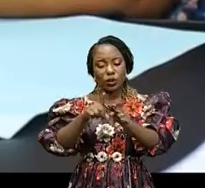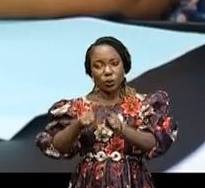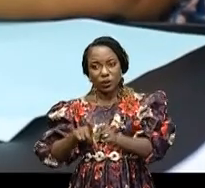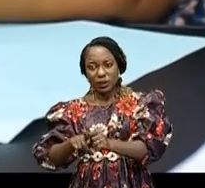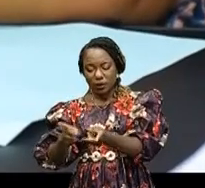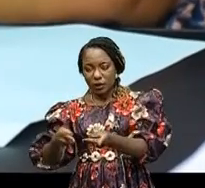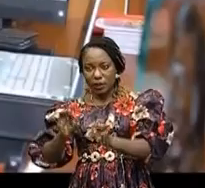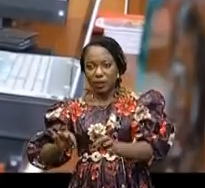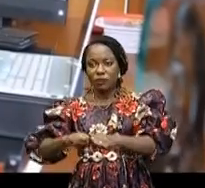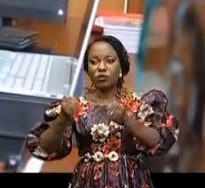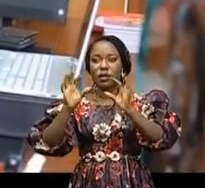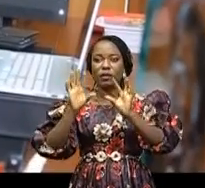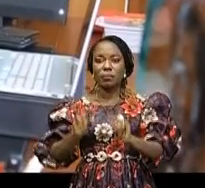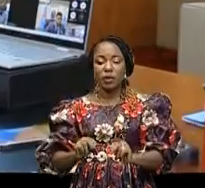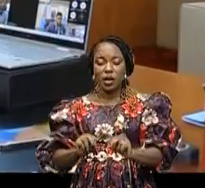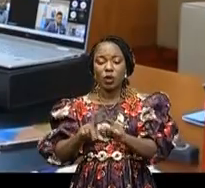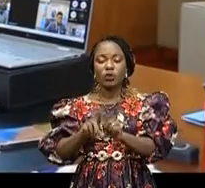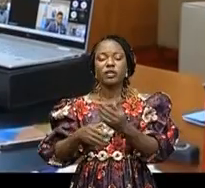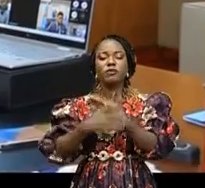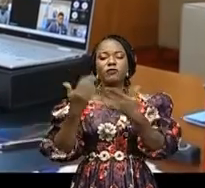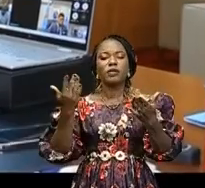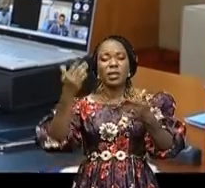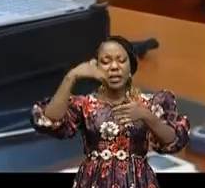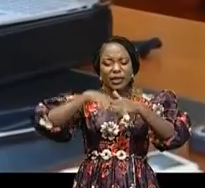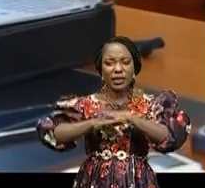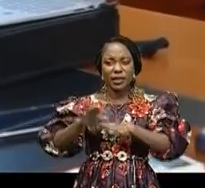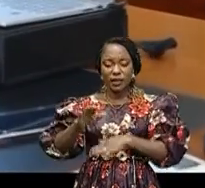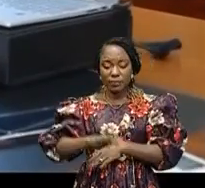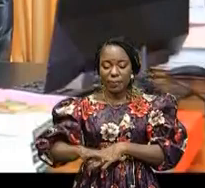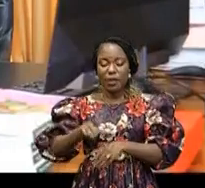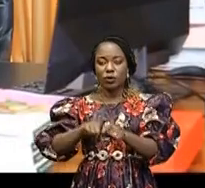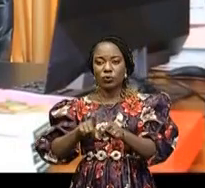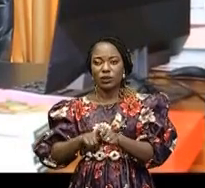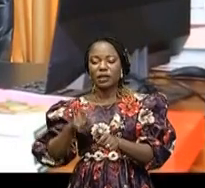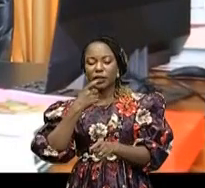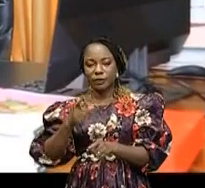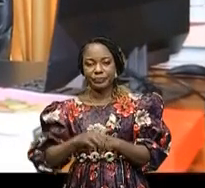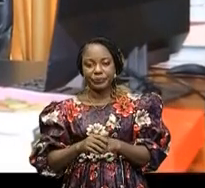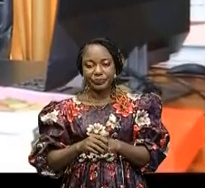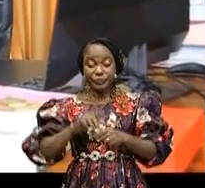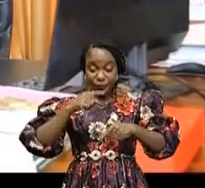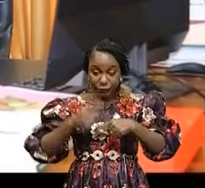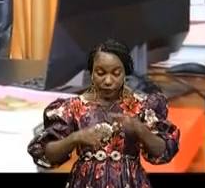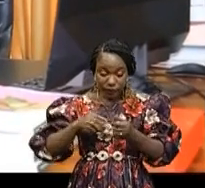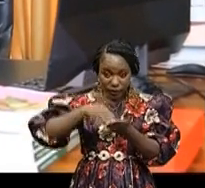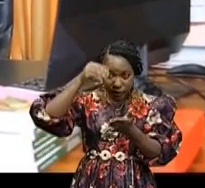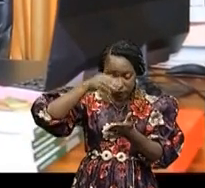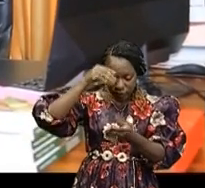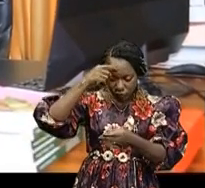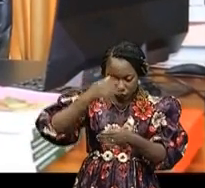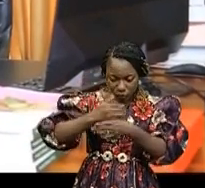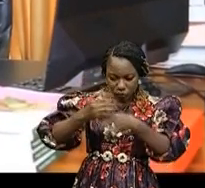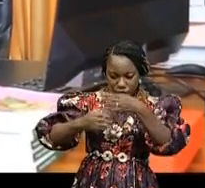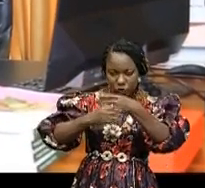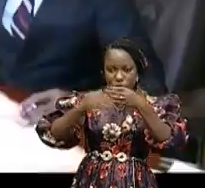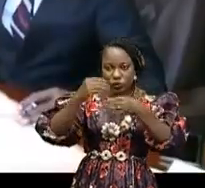des destructions. Pour beaucoup de villes à l'intérieur du pays, il a été préconisé le lancement des études pour la construction des